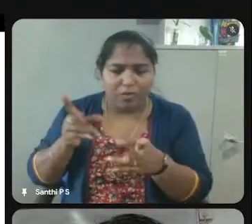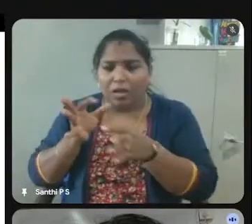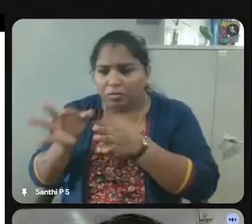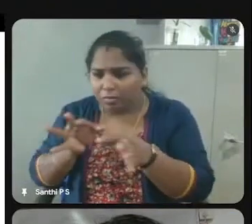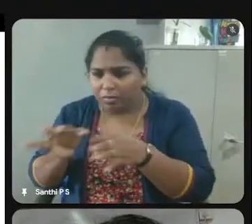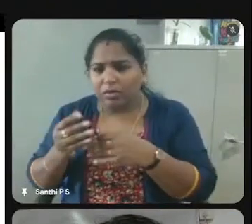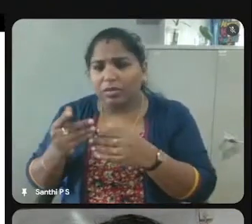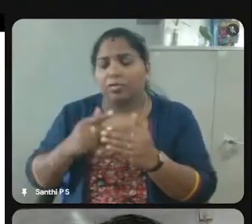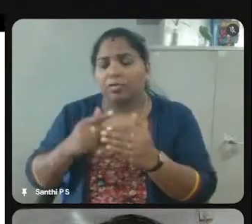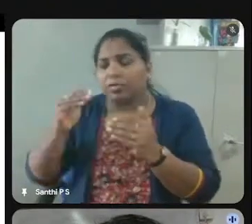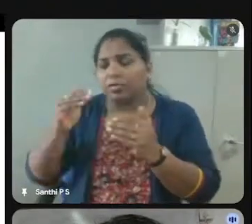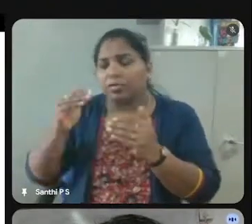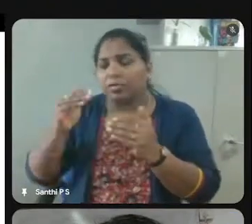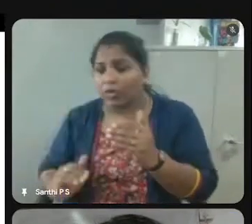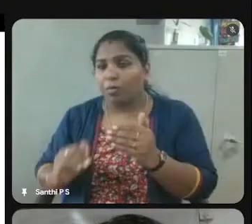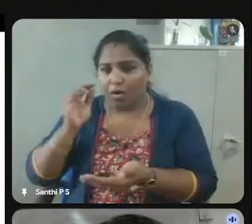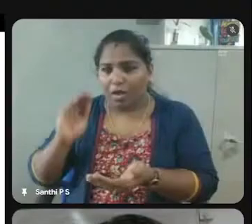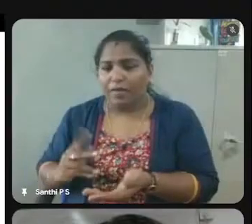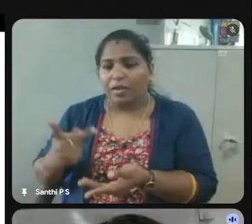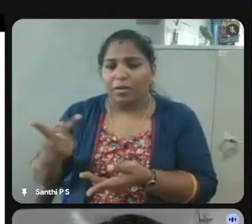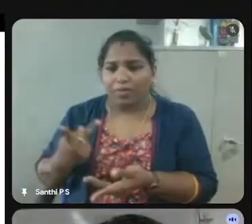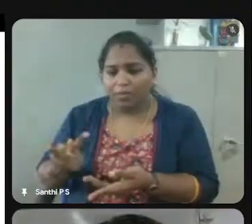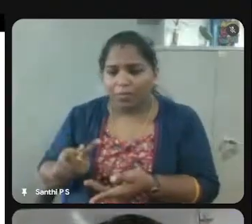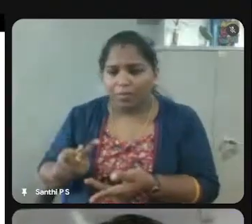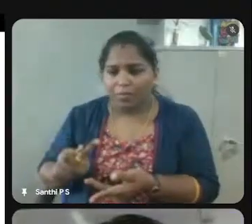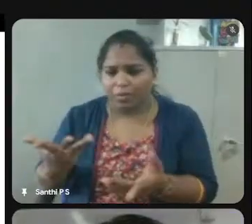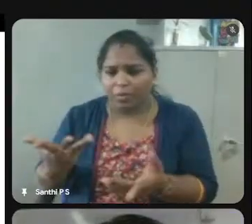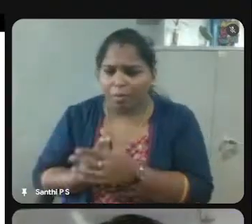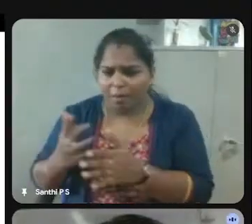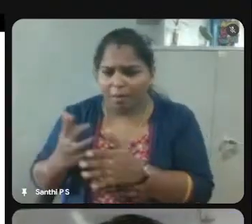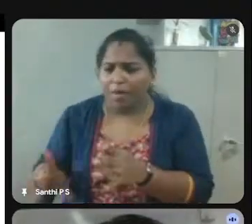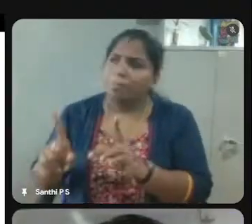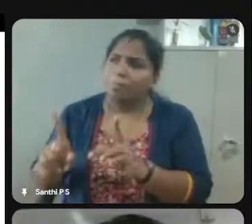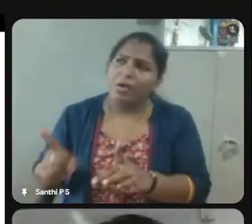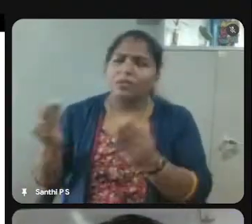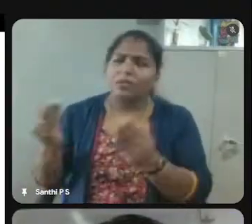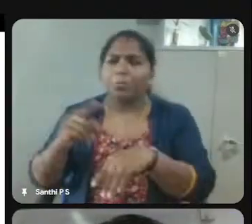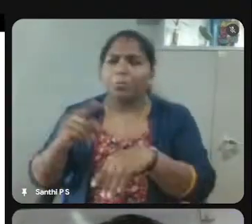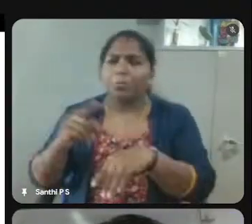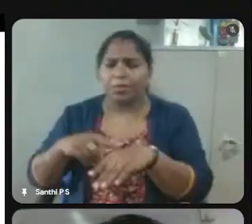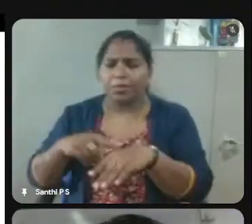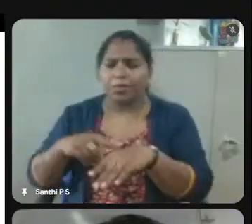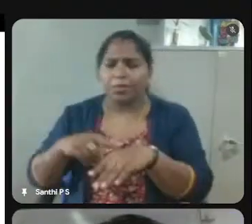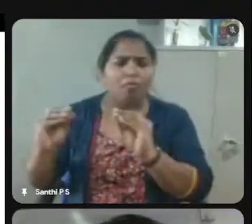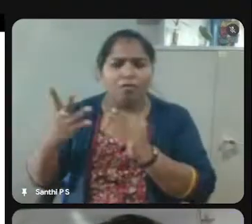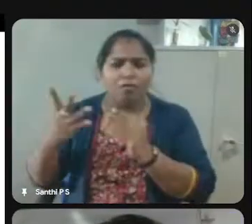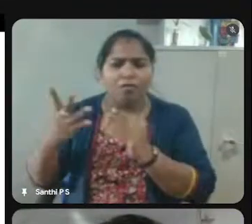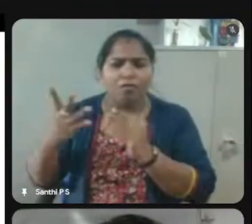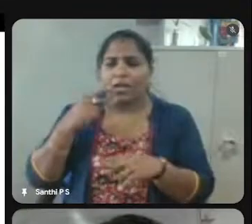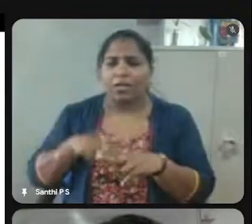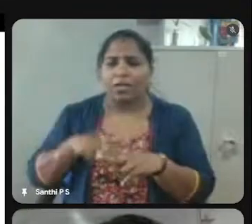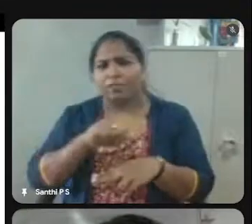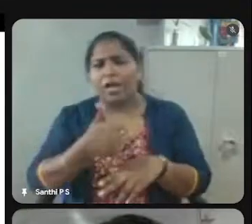ചെറിയ തായൊരു മോളും കൂടി ഉണ്ട്. അപ്പൊ അവളും ഇവർ രണ്ടുപേരും പെട്ടെന്ന് അറ്റൻഷനൊക്കെ പോകും. പിന്നെ അവൾ അറിയാത്ത പോലെ. അപ്പൊ ഞാൻ വീട്ടിലുള്ള വേറെ ആരെങ്കിലും കൊണ്ടൊക്കെ